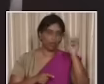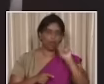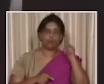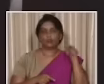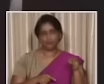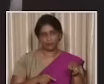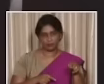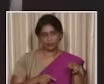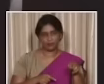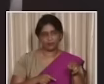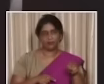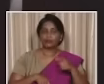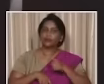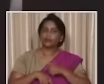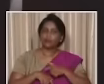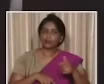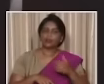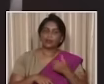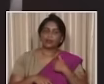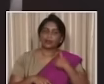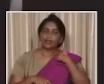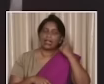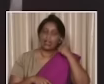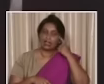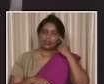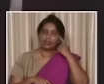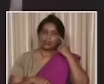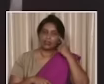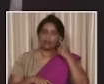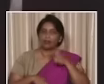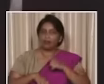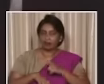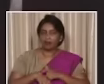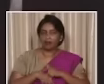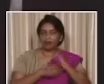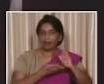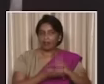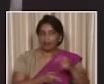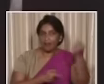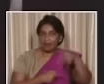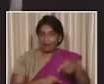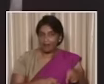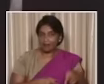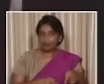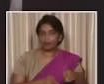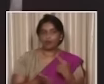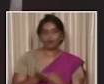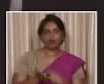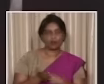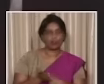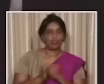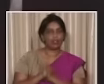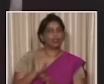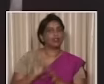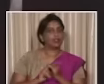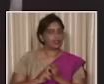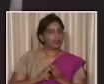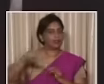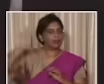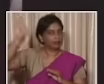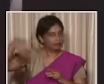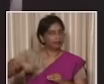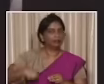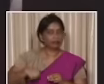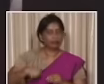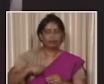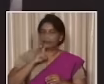කාර්යාලයේ. ඒ අවස්ථාවේ මම හිතුවා මේ අවස්ථාව උපයෝගී කරගෙන රොෂාන් රණසිංහ අමතිවරයාවත් කැඳවගෙන